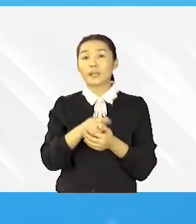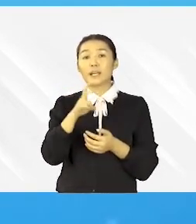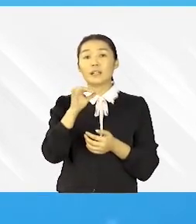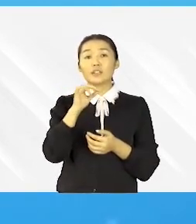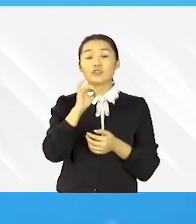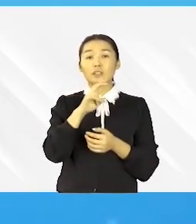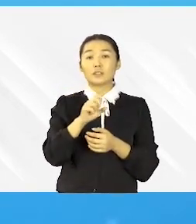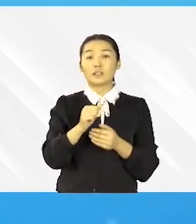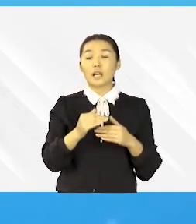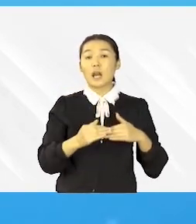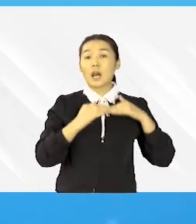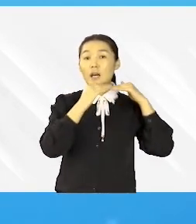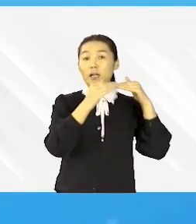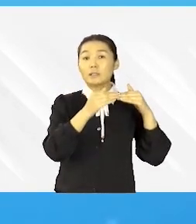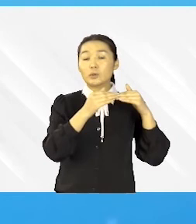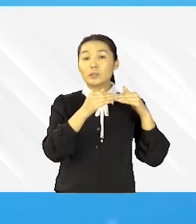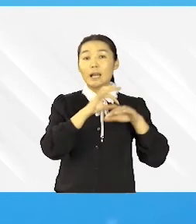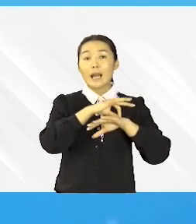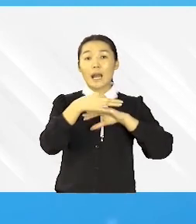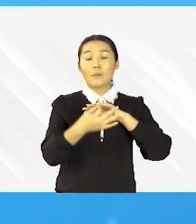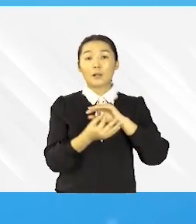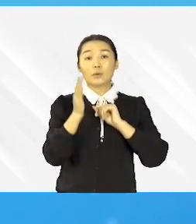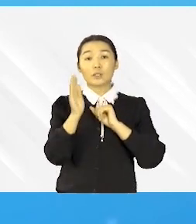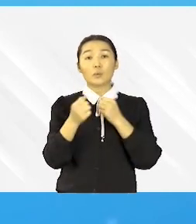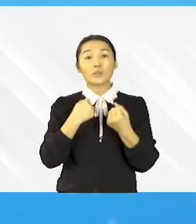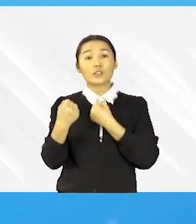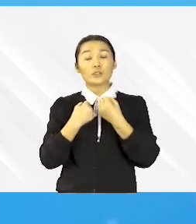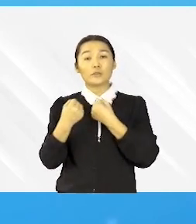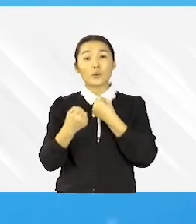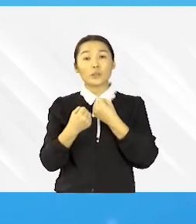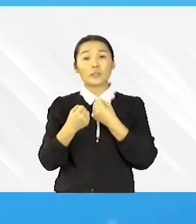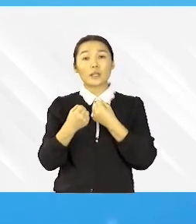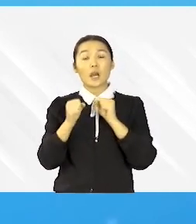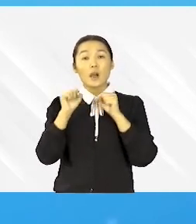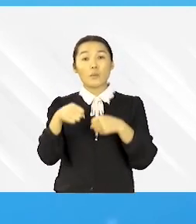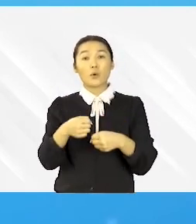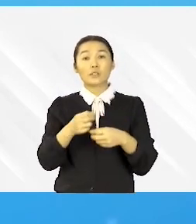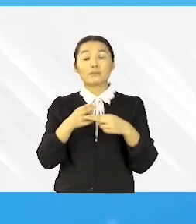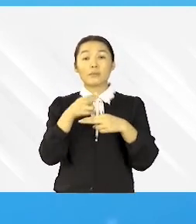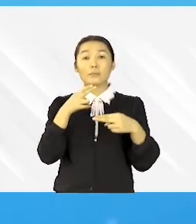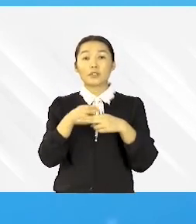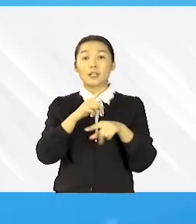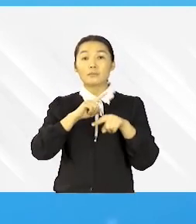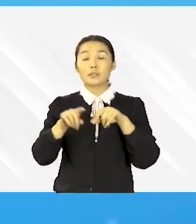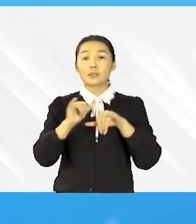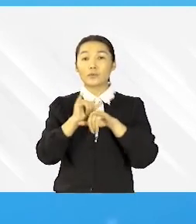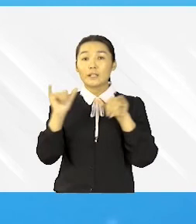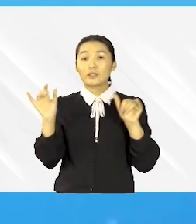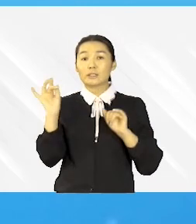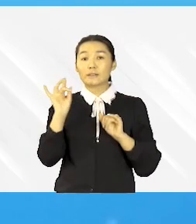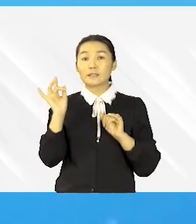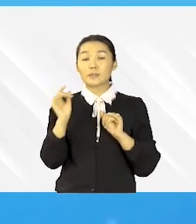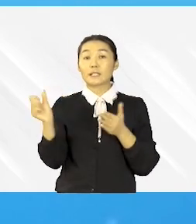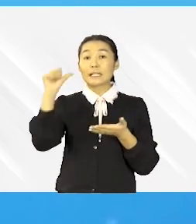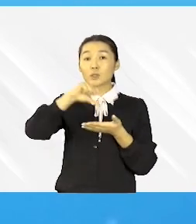Личинка растет, хитиновая оболочка, будучи все-таки твердой, может помешать быстро увеличиваться в размерах, поэтому наступает